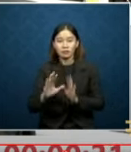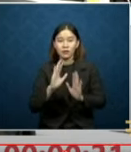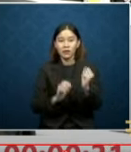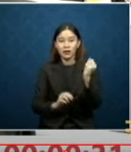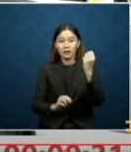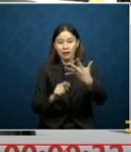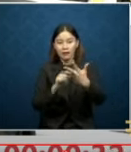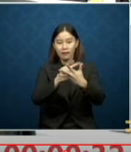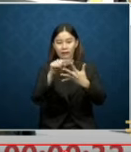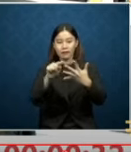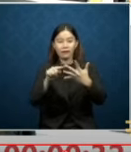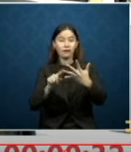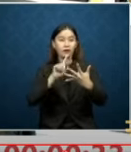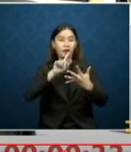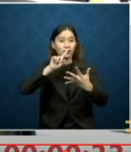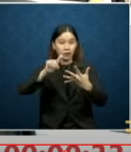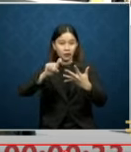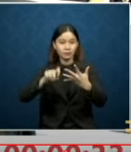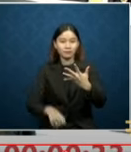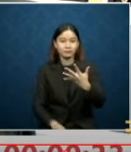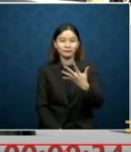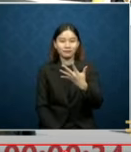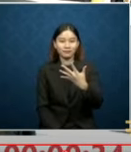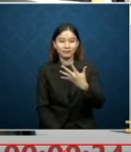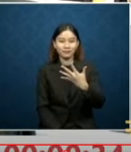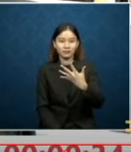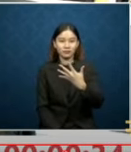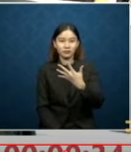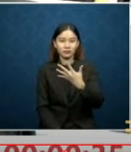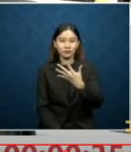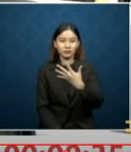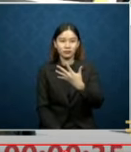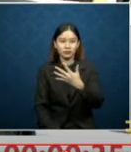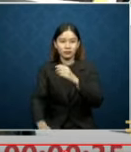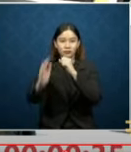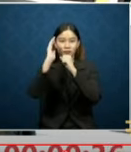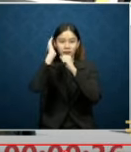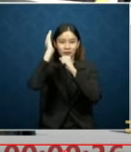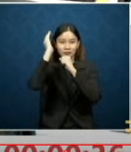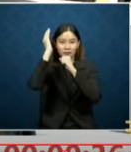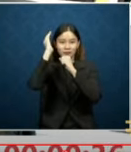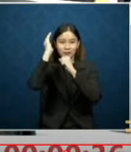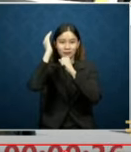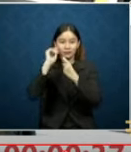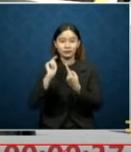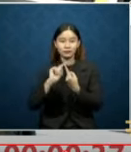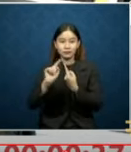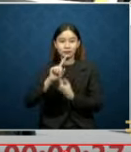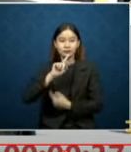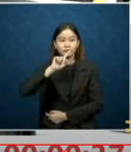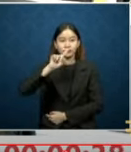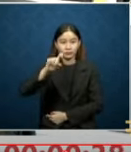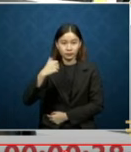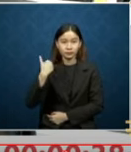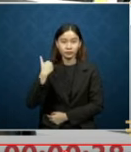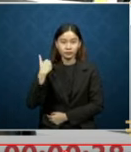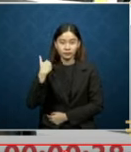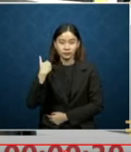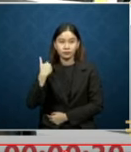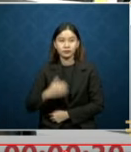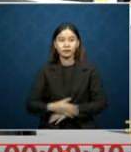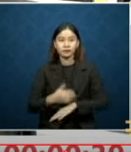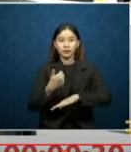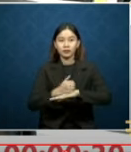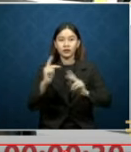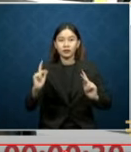ามครับอภิปรายประกอบคำถามท่านรัฐมนตรีเก